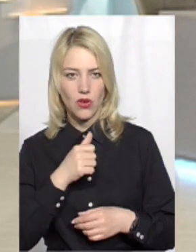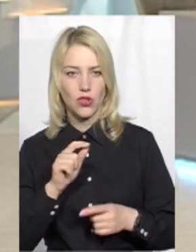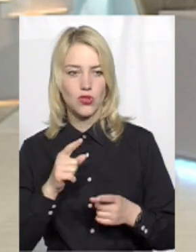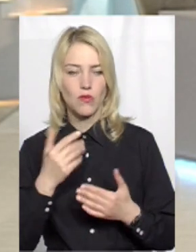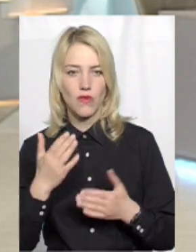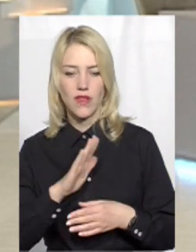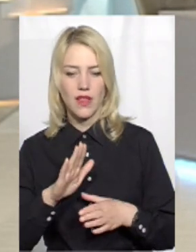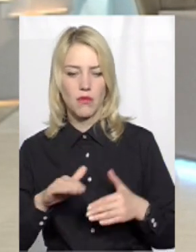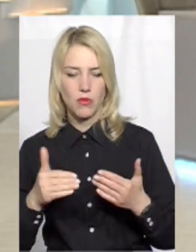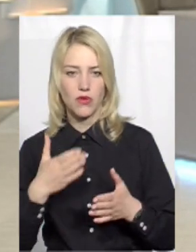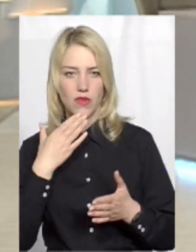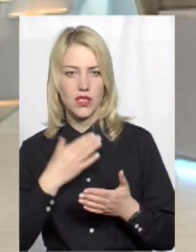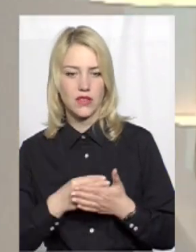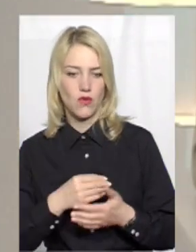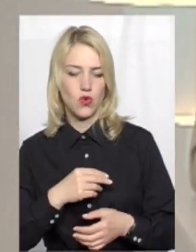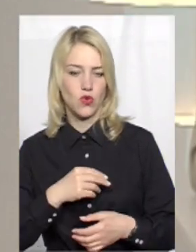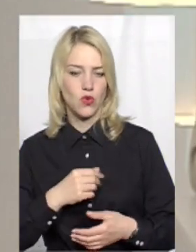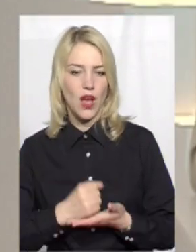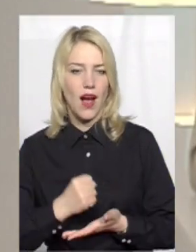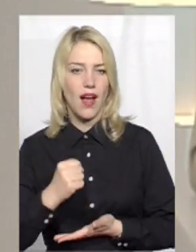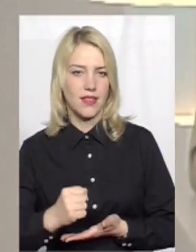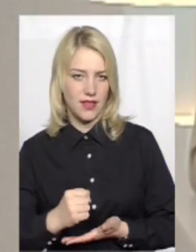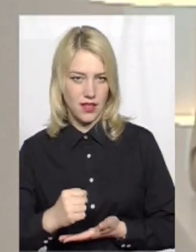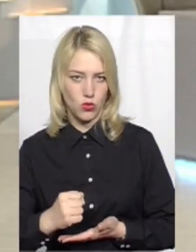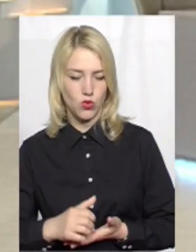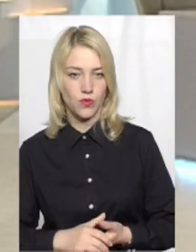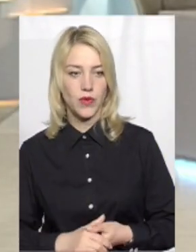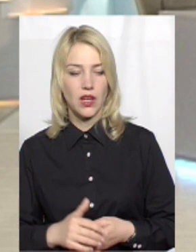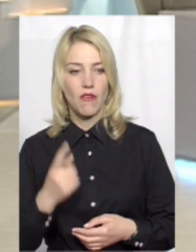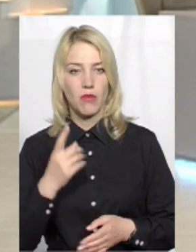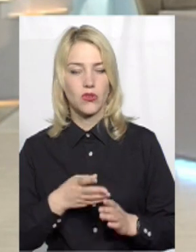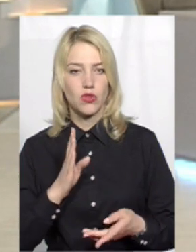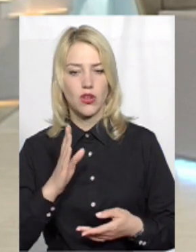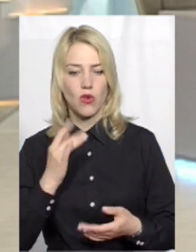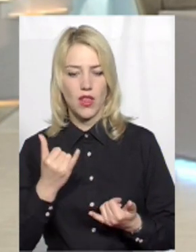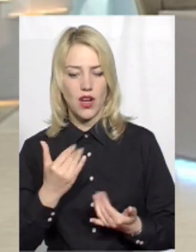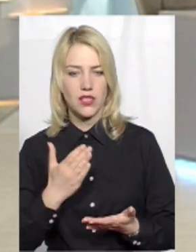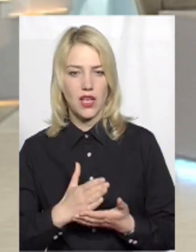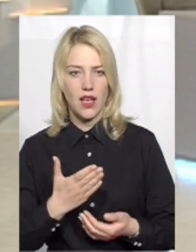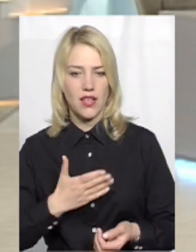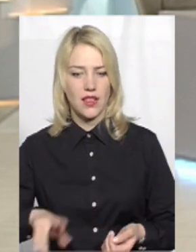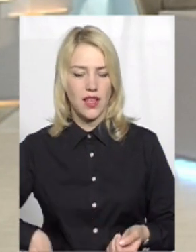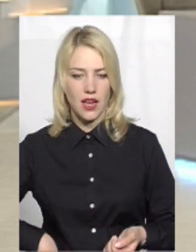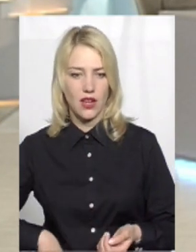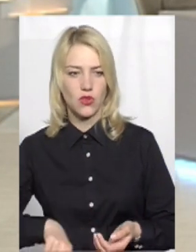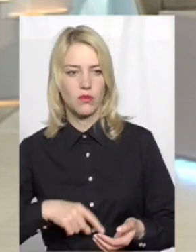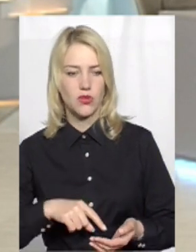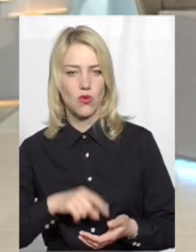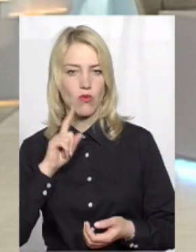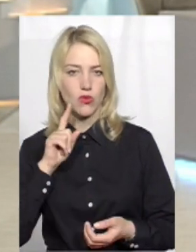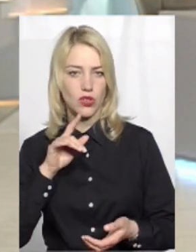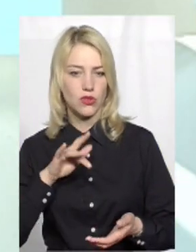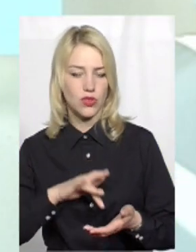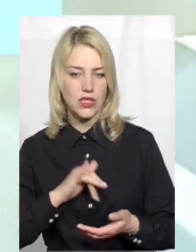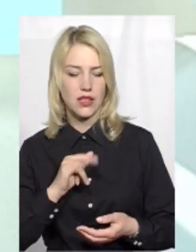не пропонували свою кандидатуру на цю посаду? Ну, в першу чергу, наразі я є директором міського молодіжного центру